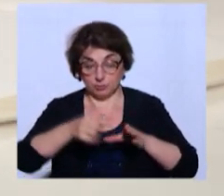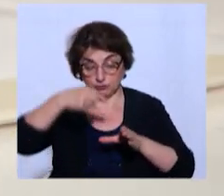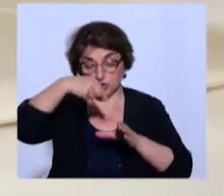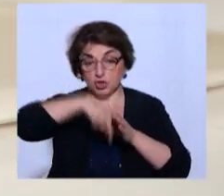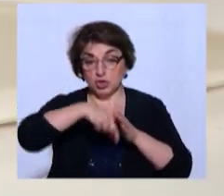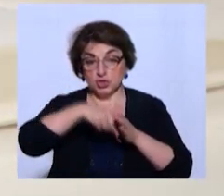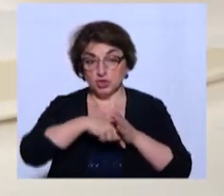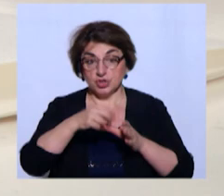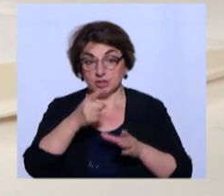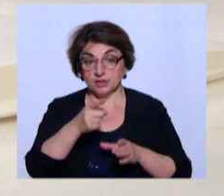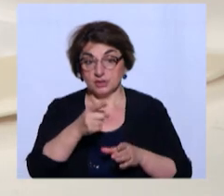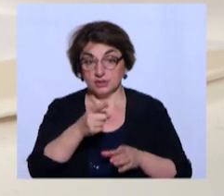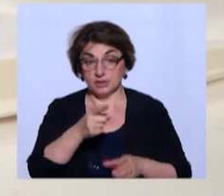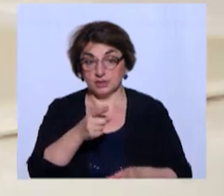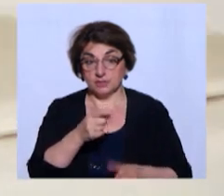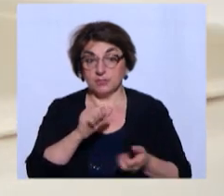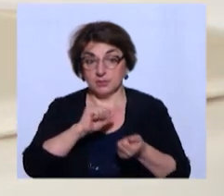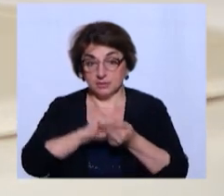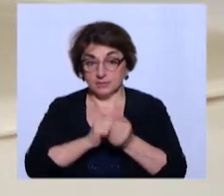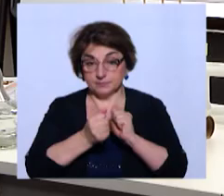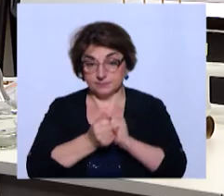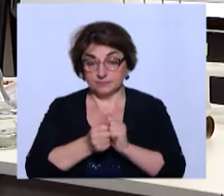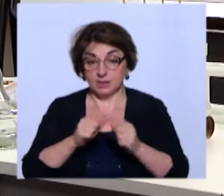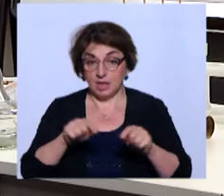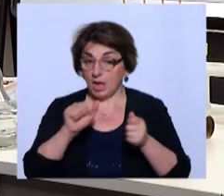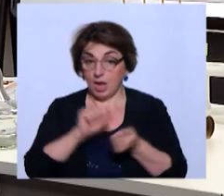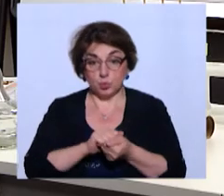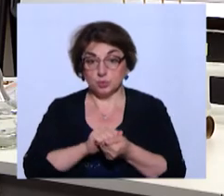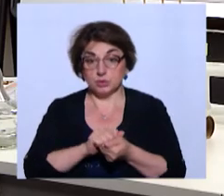ამასაც მცირე ნაჭერს ვამშრალებთ ფილტრის ქაღალდზე.